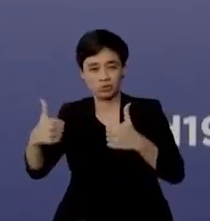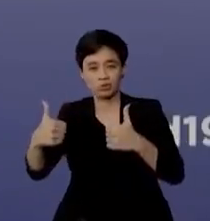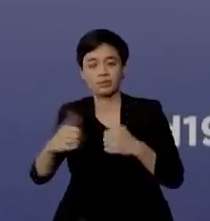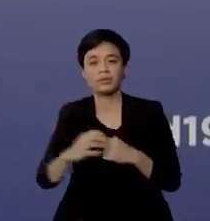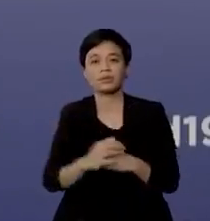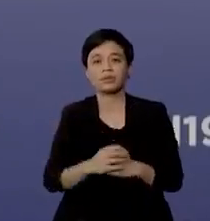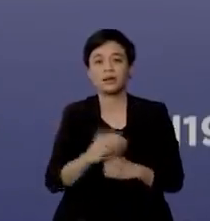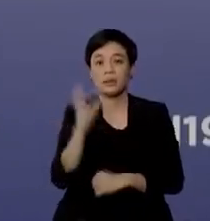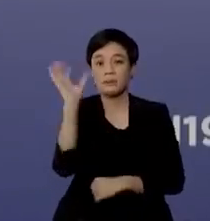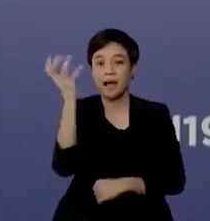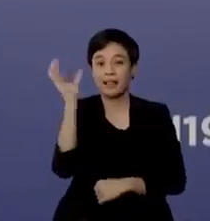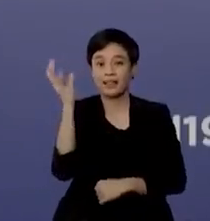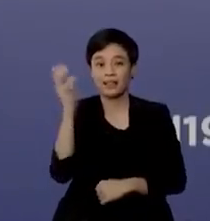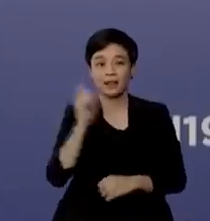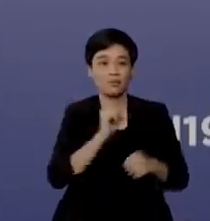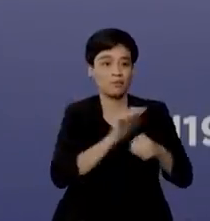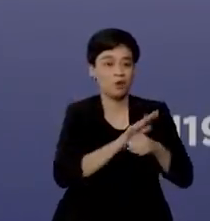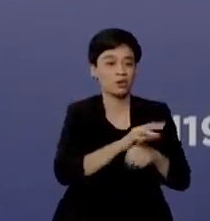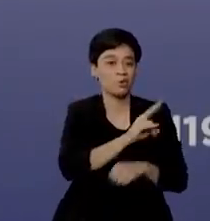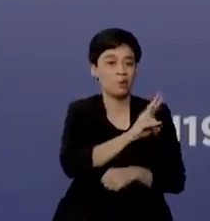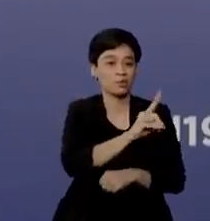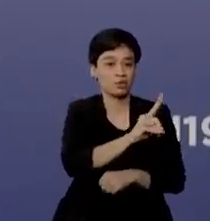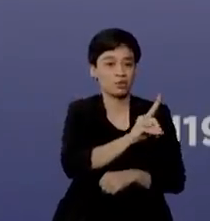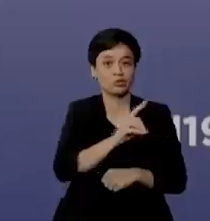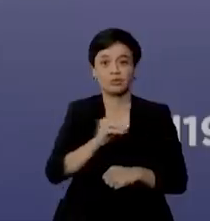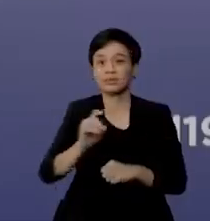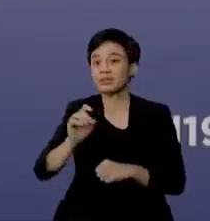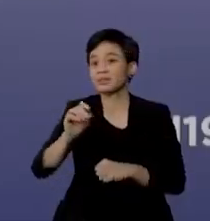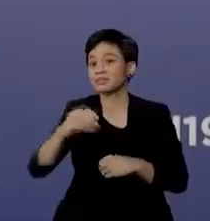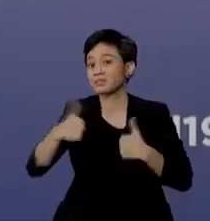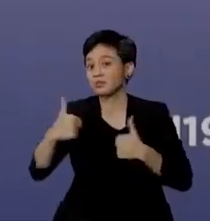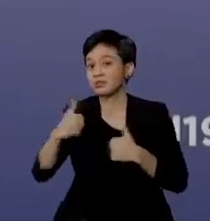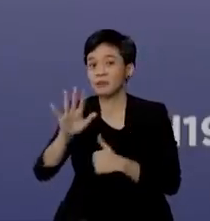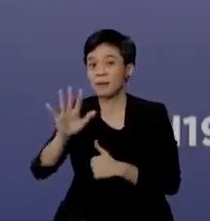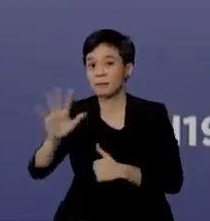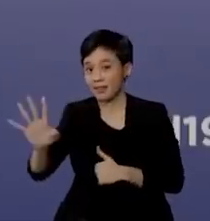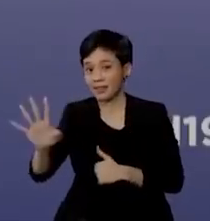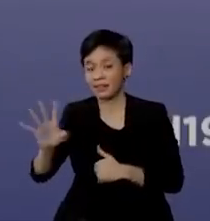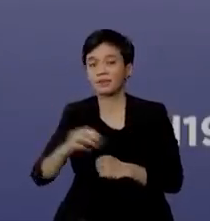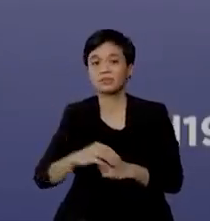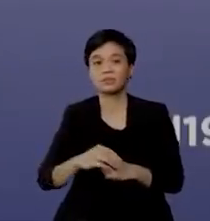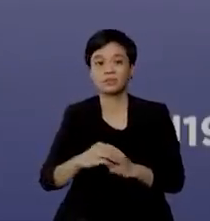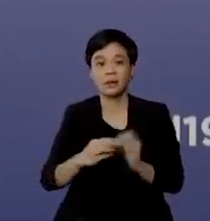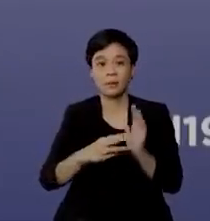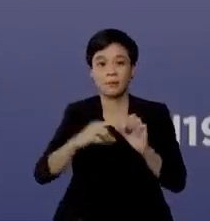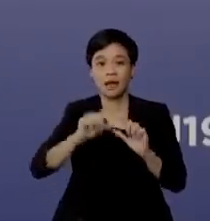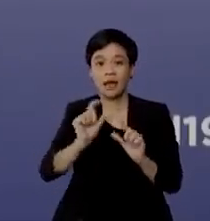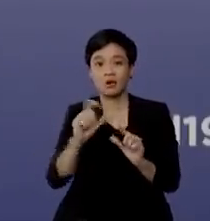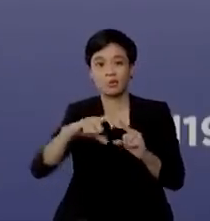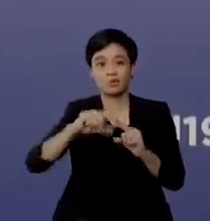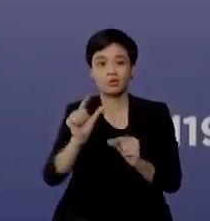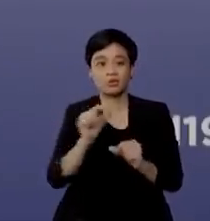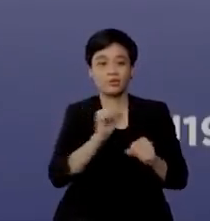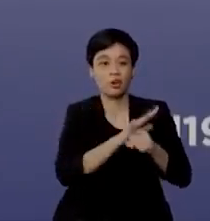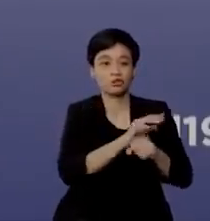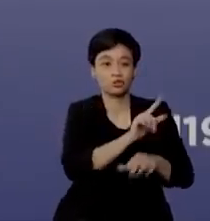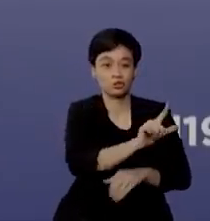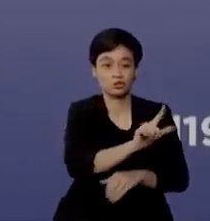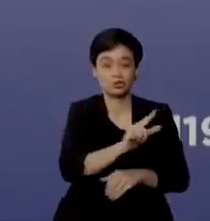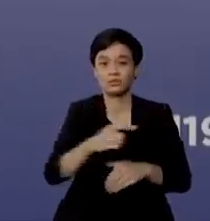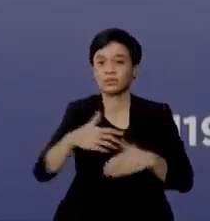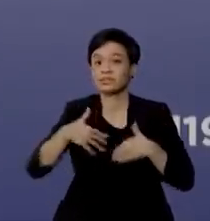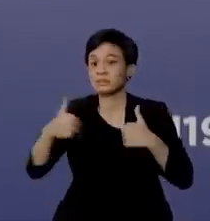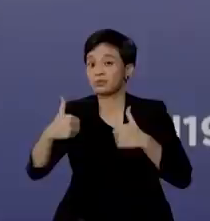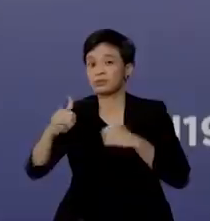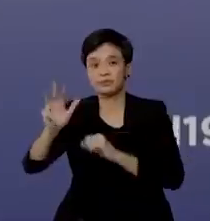di Banten 21 kasus baru dan 54 sembuh kemudian Maluku tujuh kasus baru dan 9